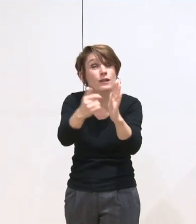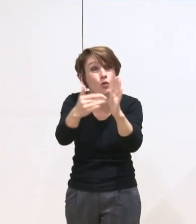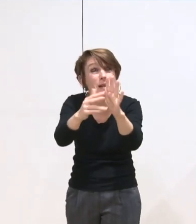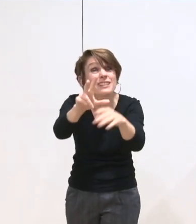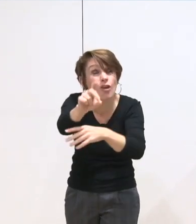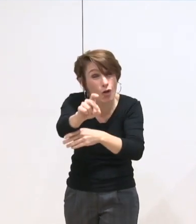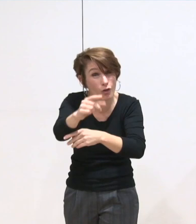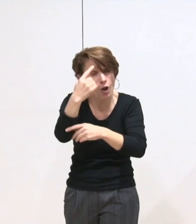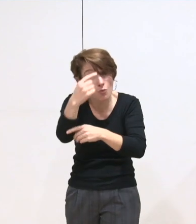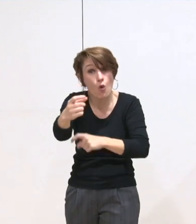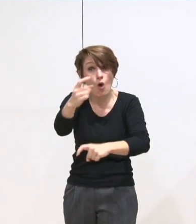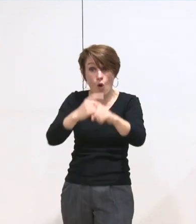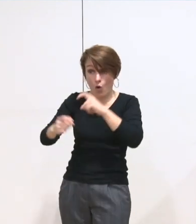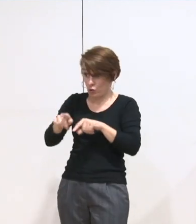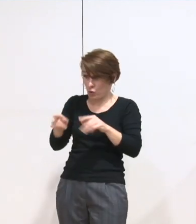2007.